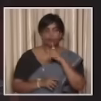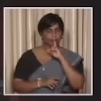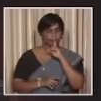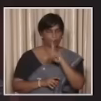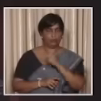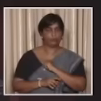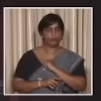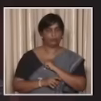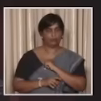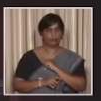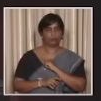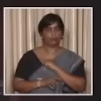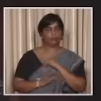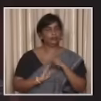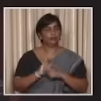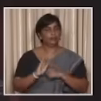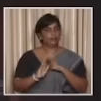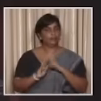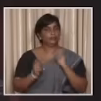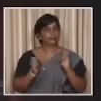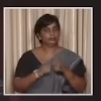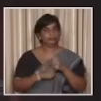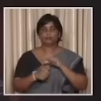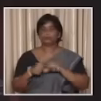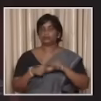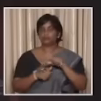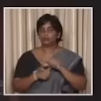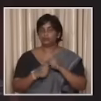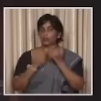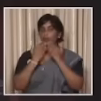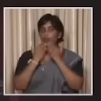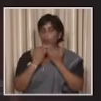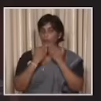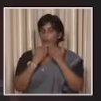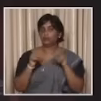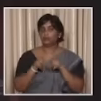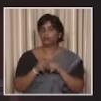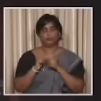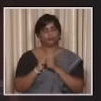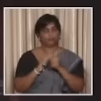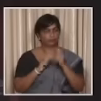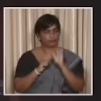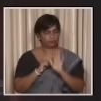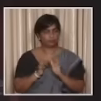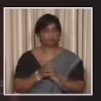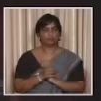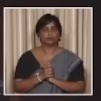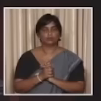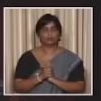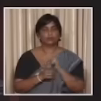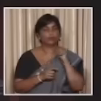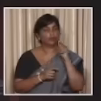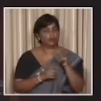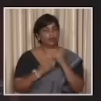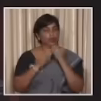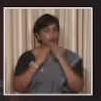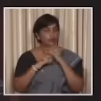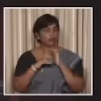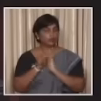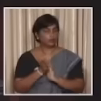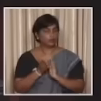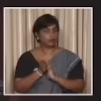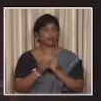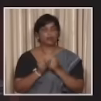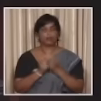කැමති ශ්‍රී ලංකා ක්‍රිකට් ආයතනයේ උපදේශකෙක් හැටියට කටයුතු කරලා ඒ උපදේශන